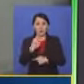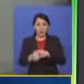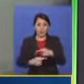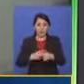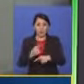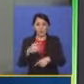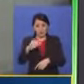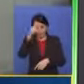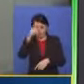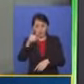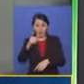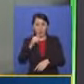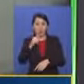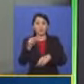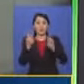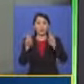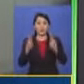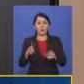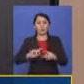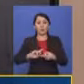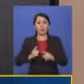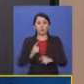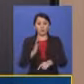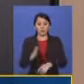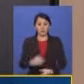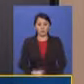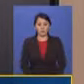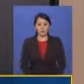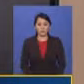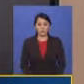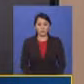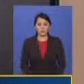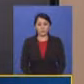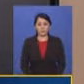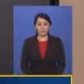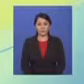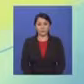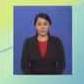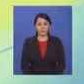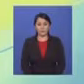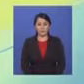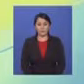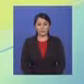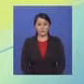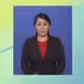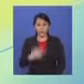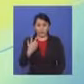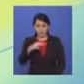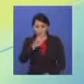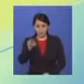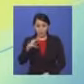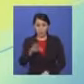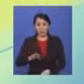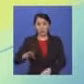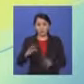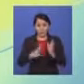ақпан айында ведомство өкілдері ережеге түзетулер енгізеді екен. Үшінші желтоқсанда